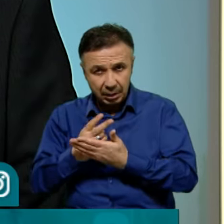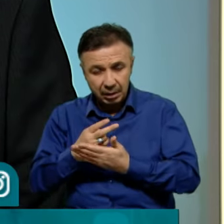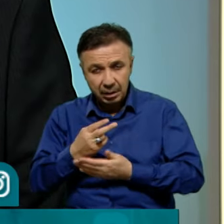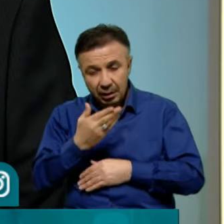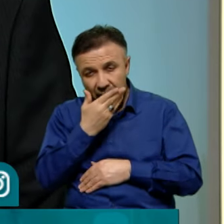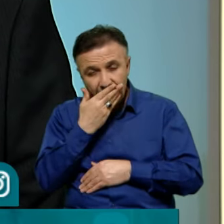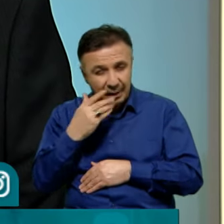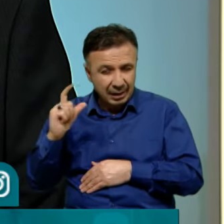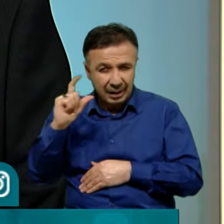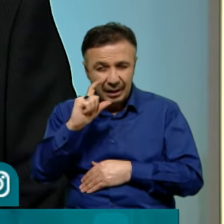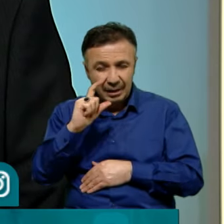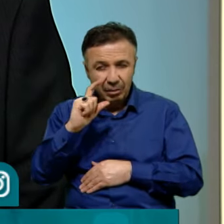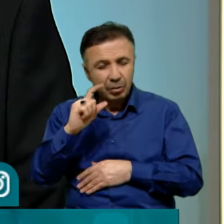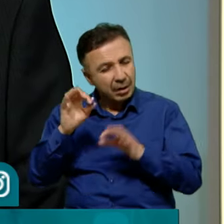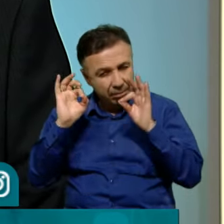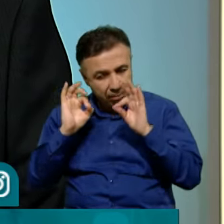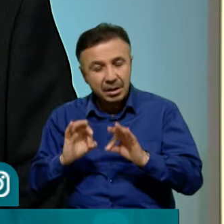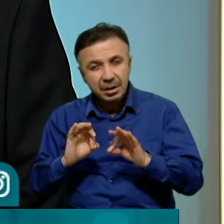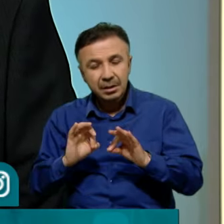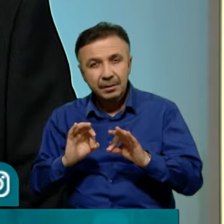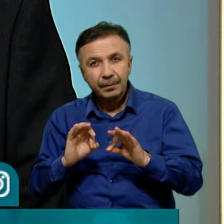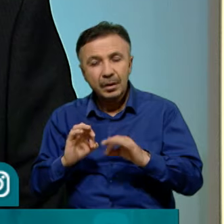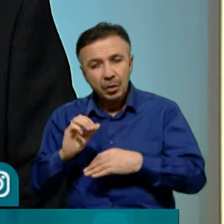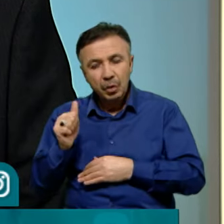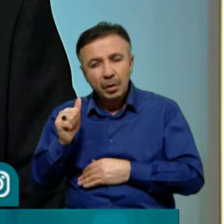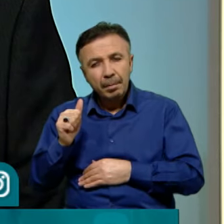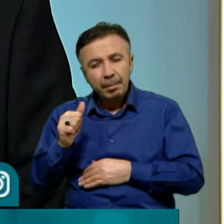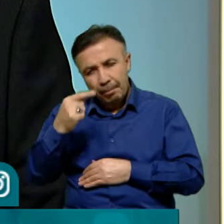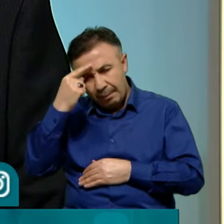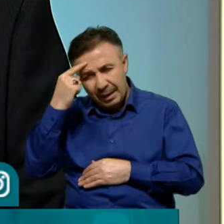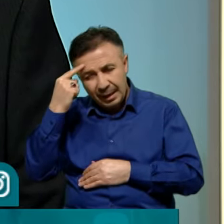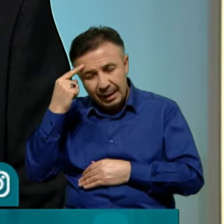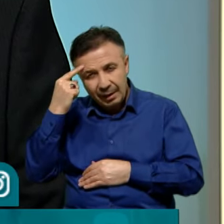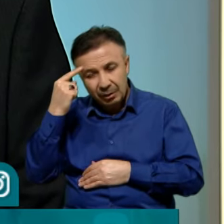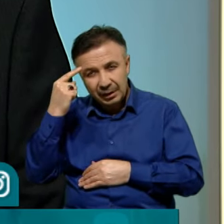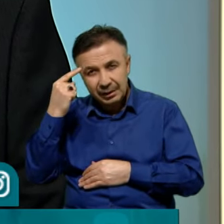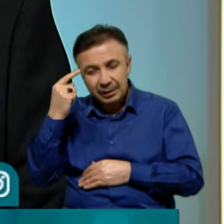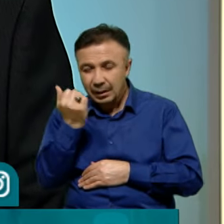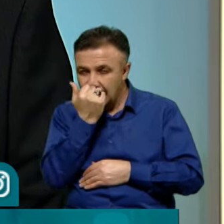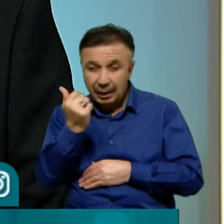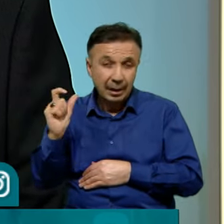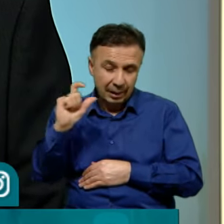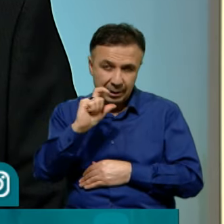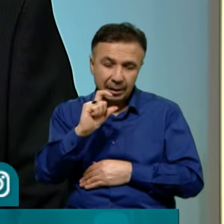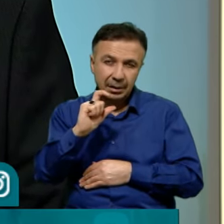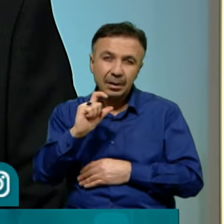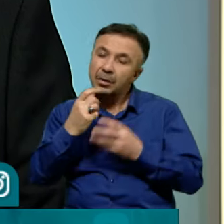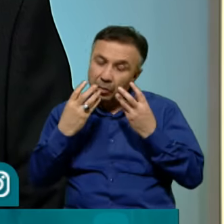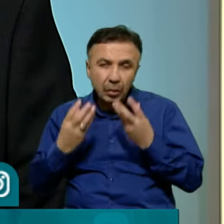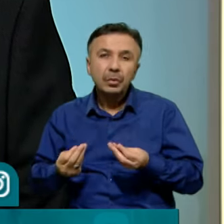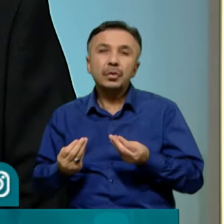Ramazan-ı Şerif orucuna başladı. Günün belli noktasında adet, hayız kanı